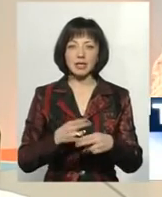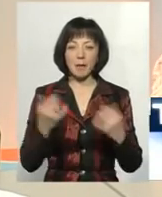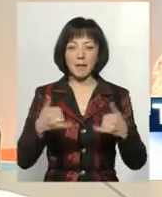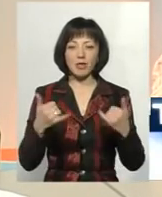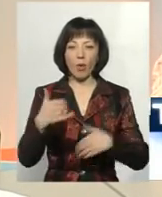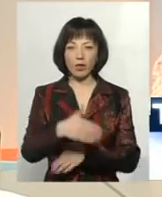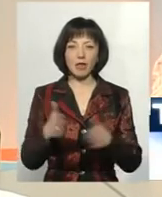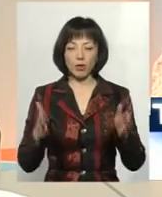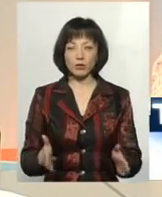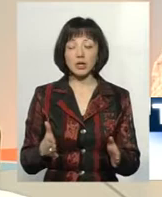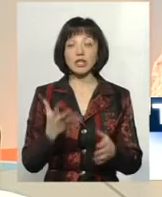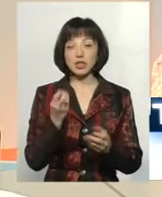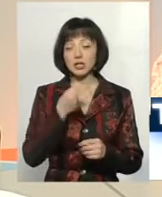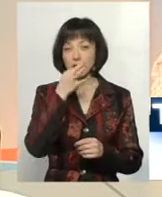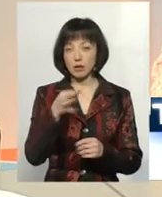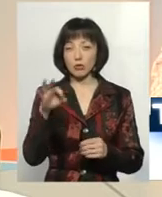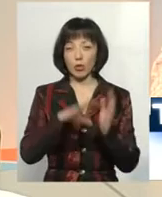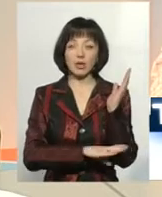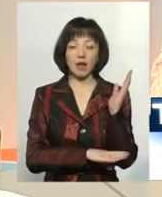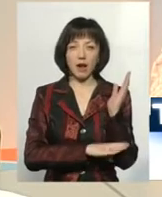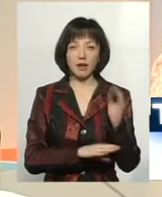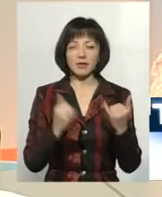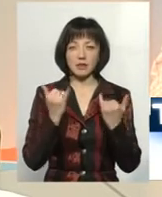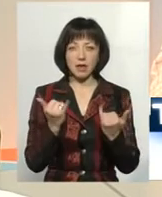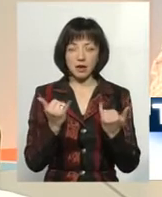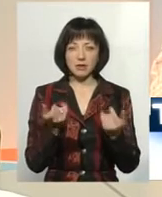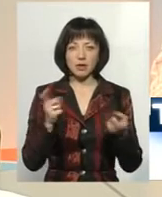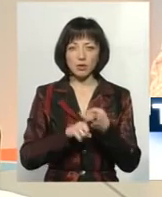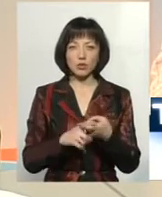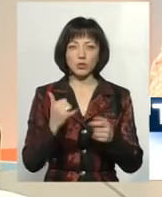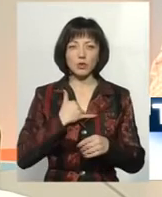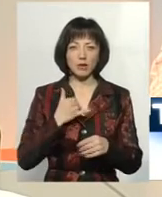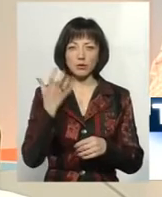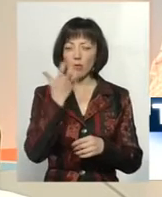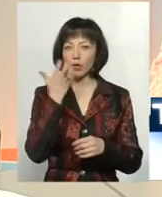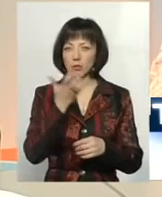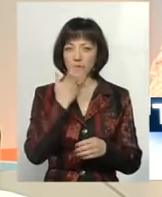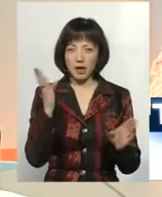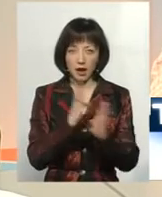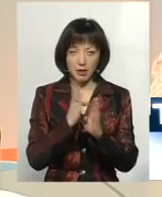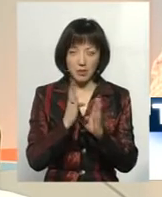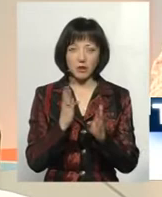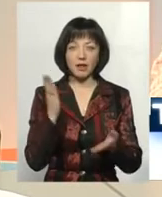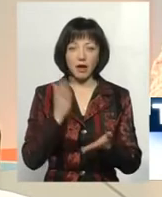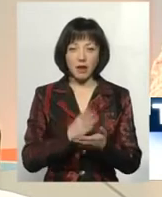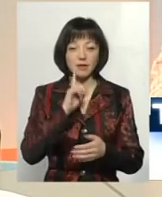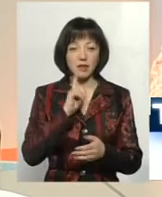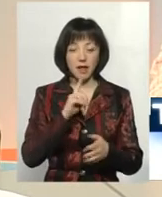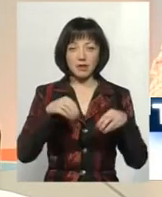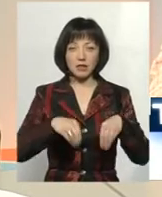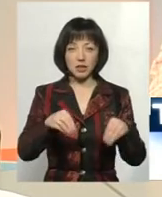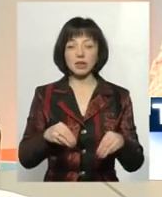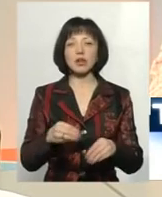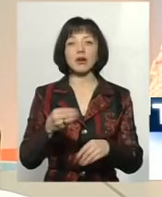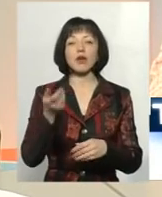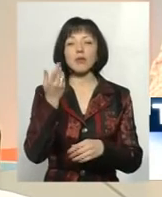ще сказати про зелені насадження, що зараз, ну, в зв'язку з тим, що в нас йде потепління клімату, іменно наявність зелених насаджень